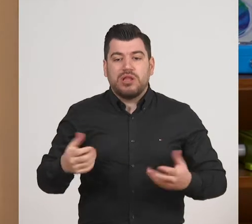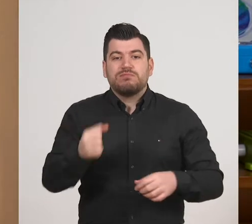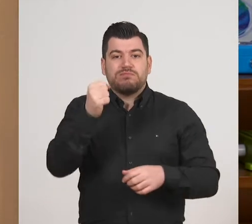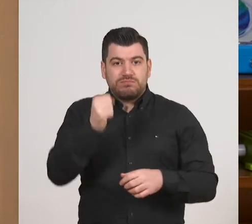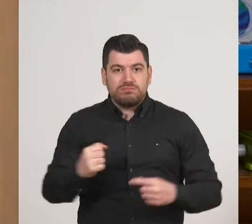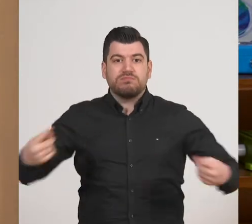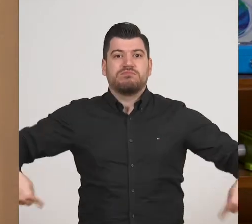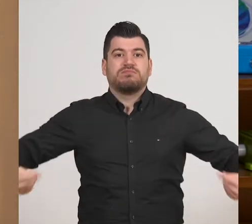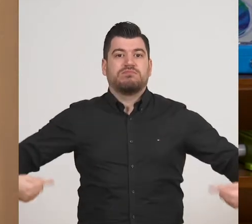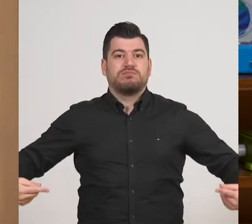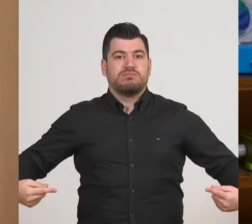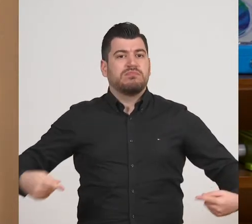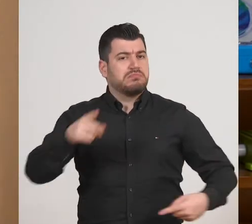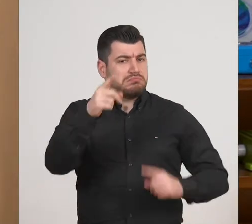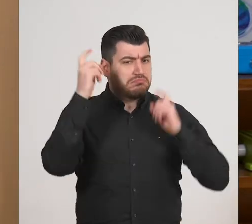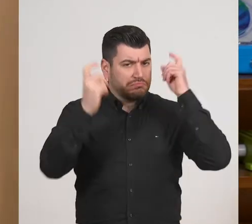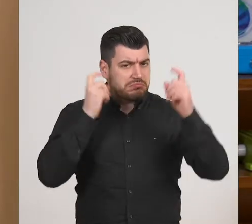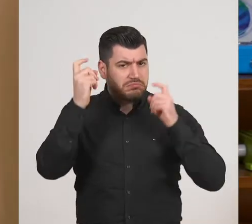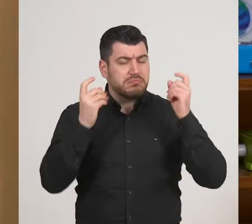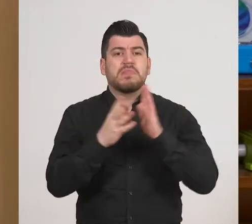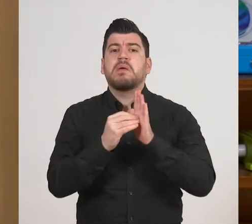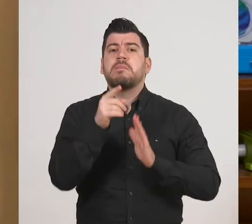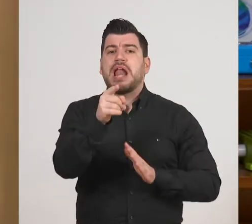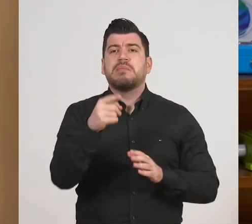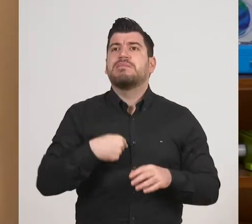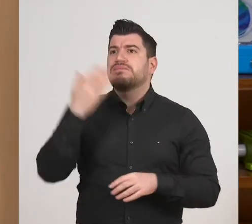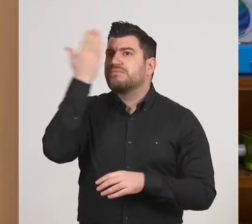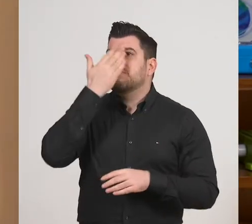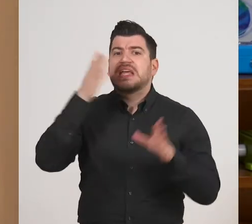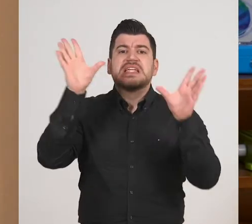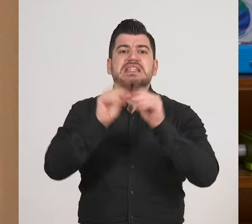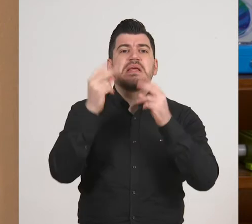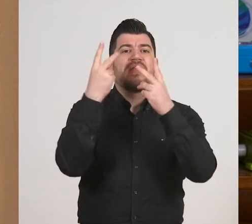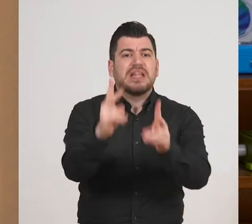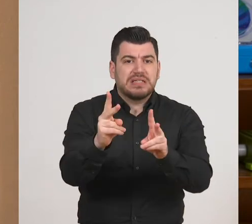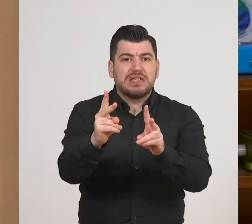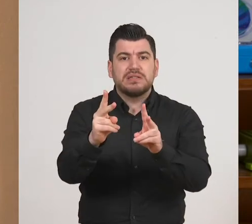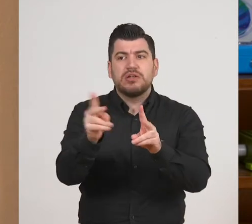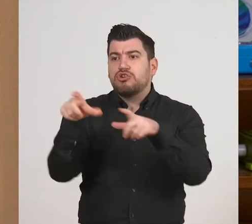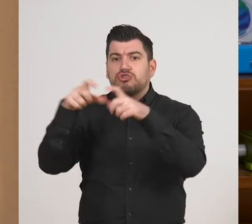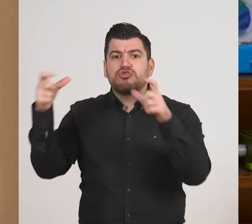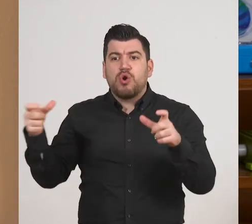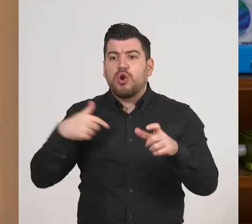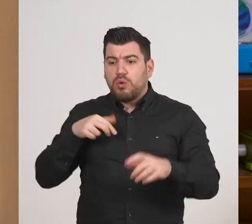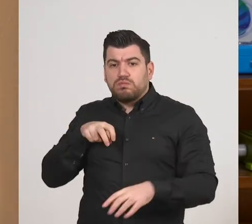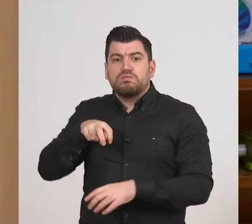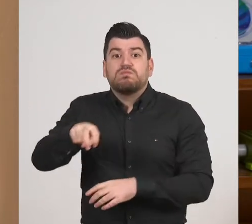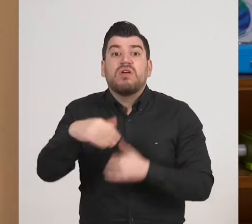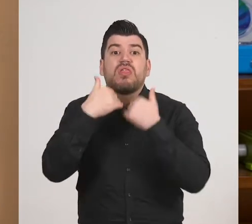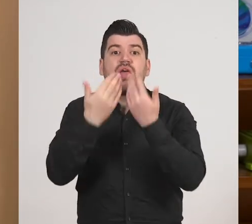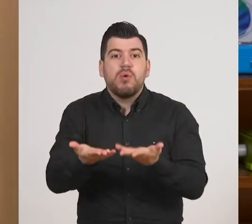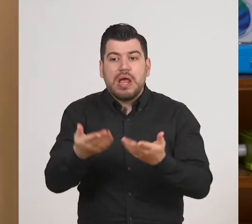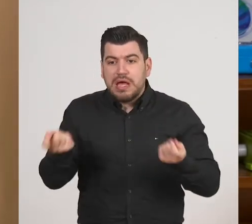καροτσάκι. Για σκεφτείτε, αν είχατε έναν συμμαθητή σας που δεν θα μπορούσε να μετακινηθεί με τα πόδια του, αλλά